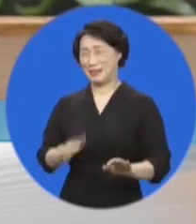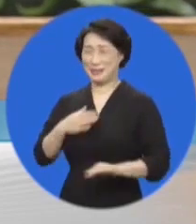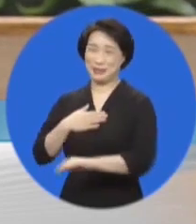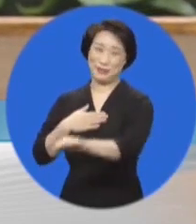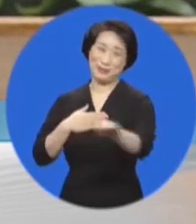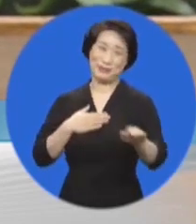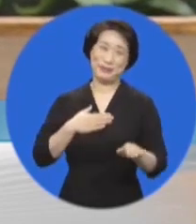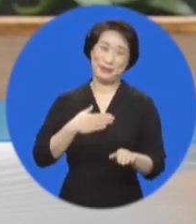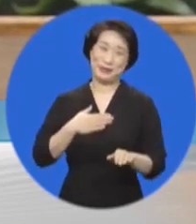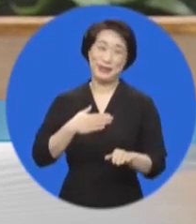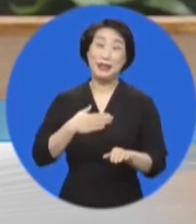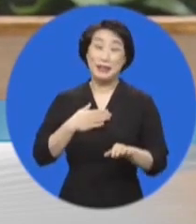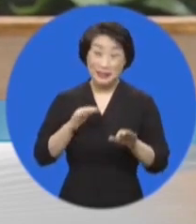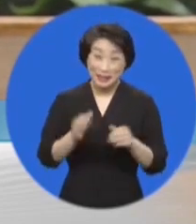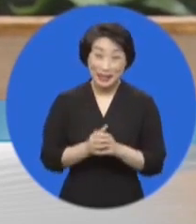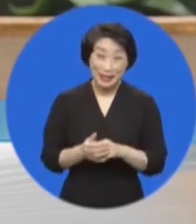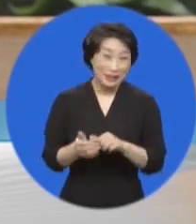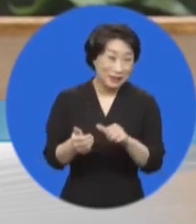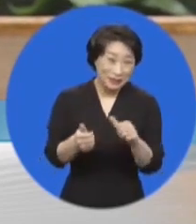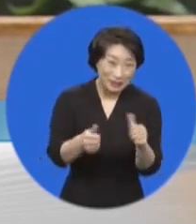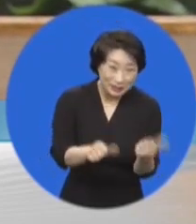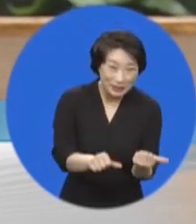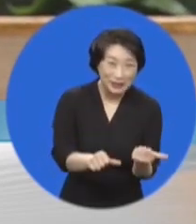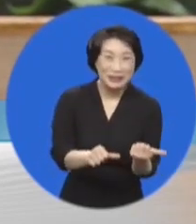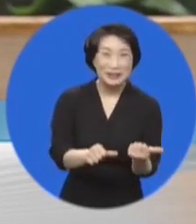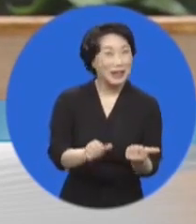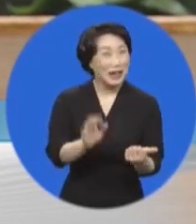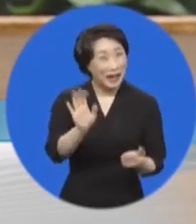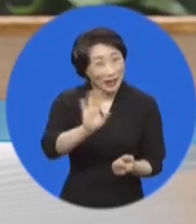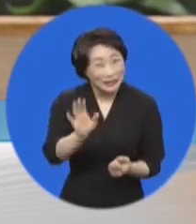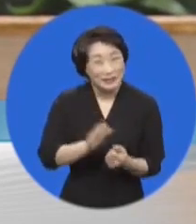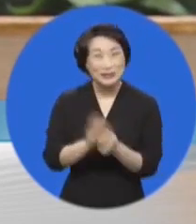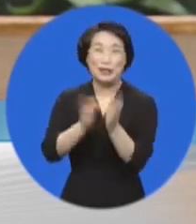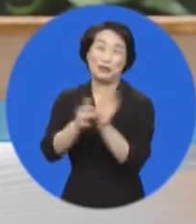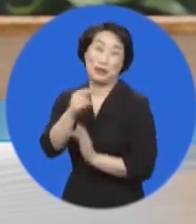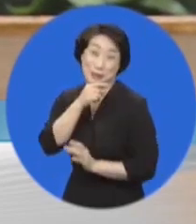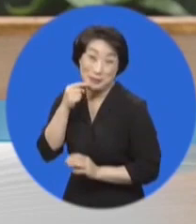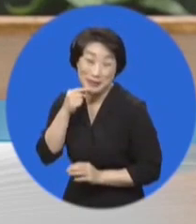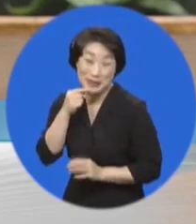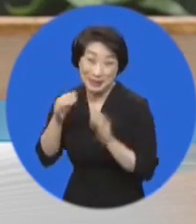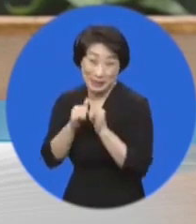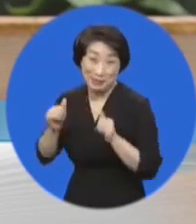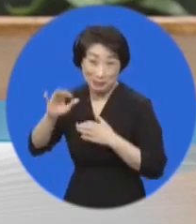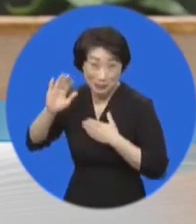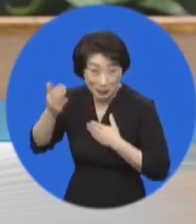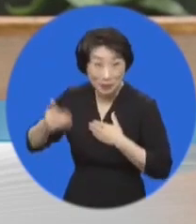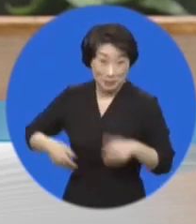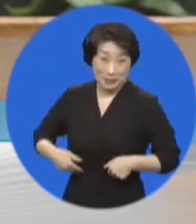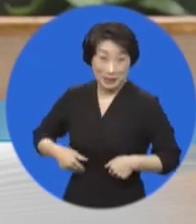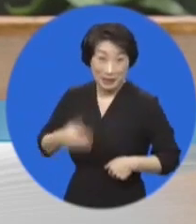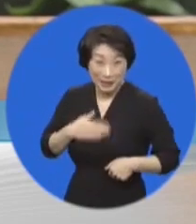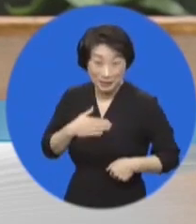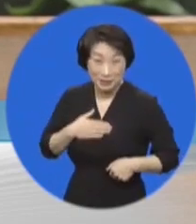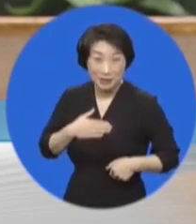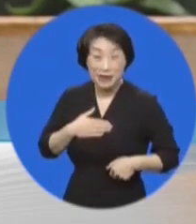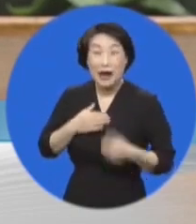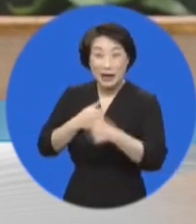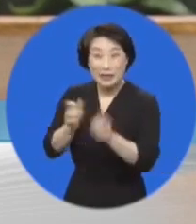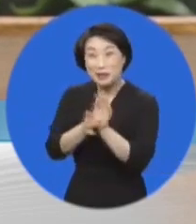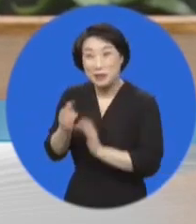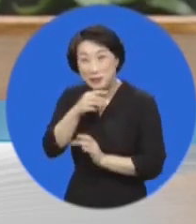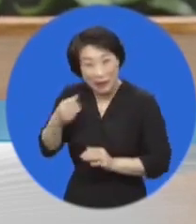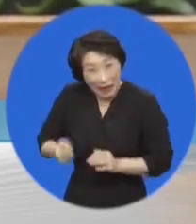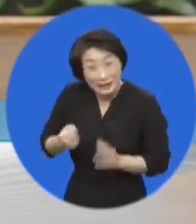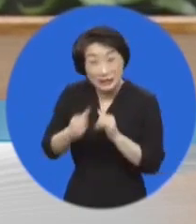여러분들은 죽일래 죽일 수가 없는 예수의 피의 사람, 아들의